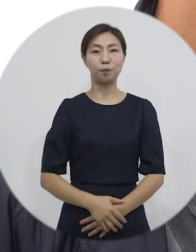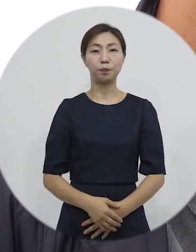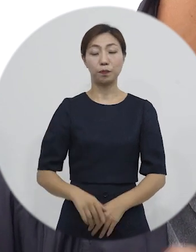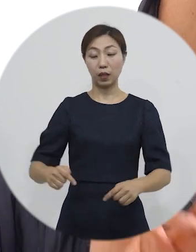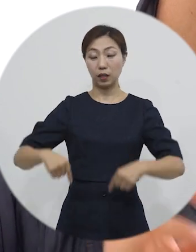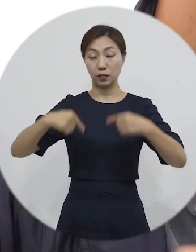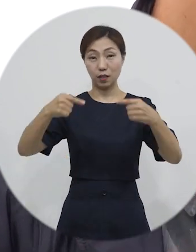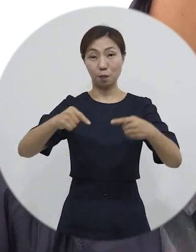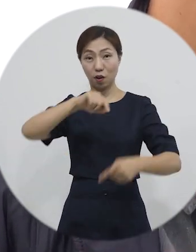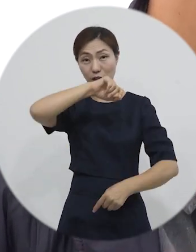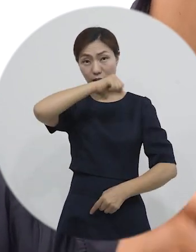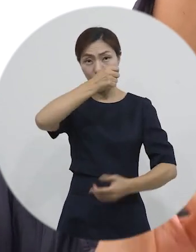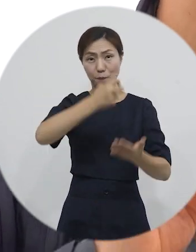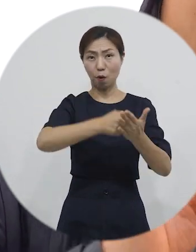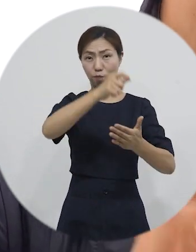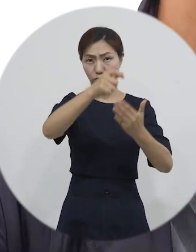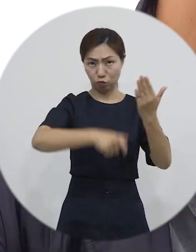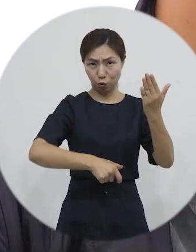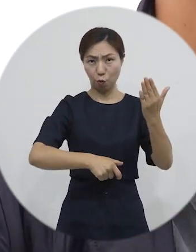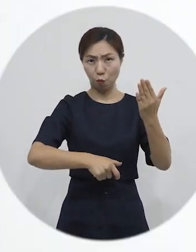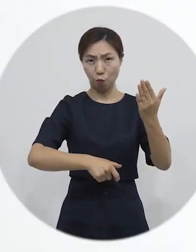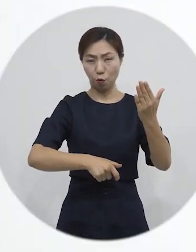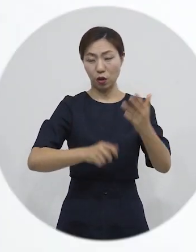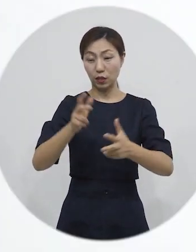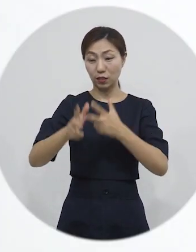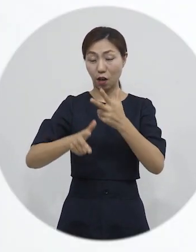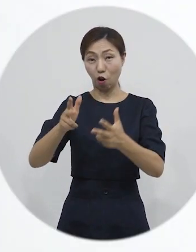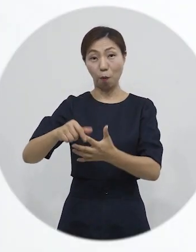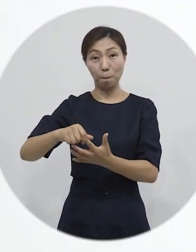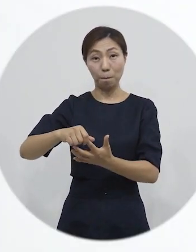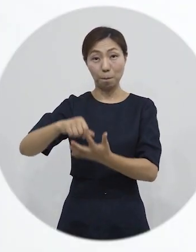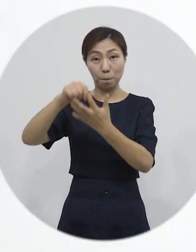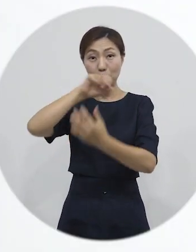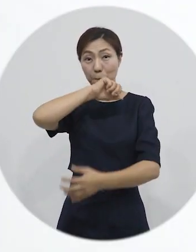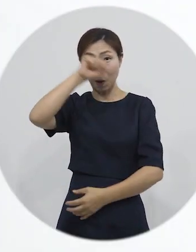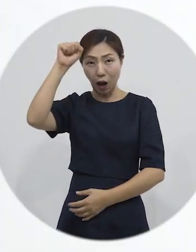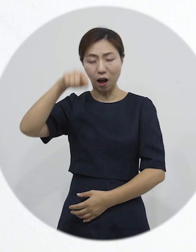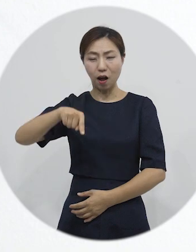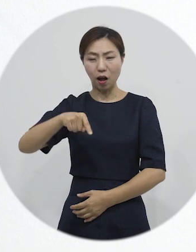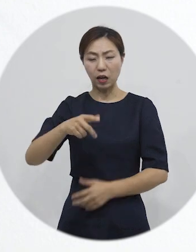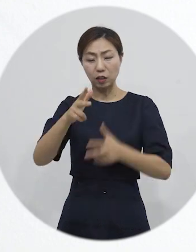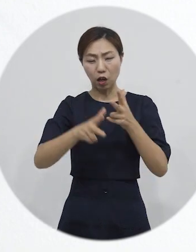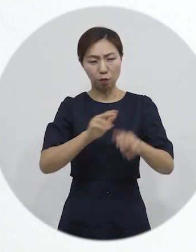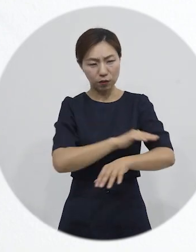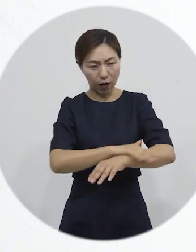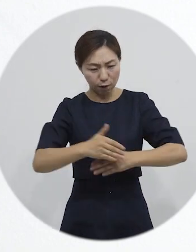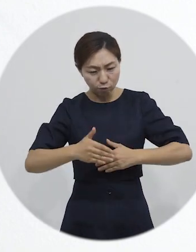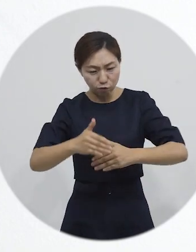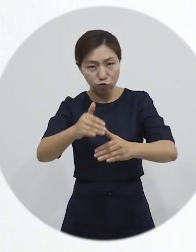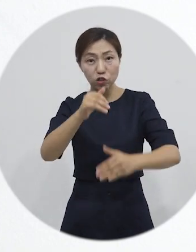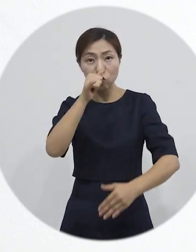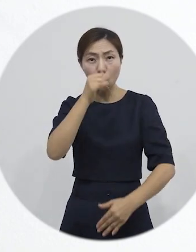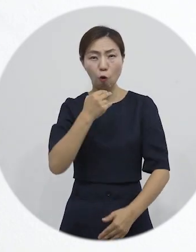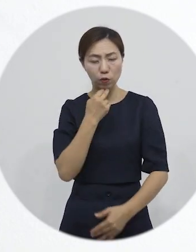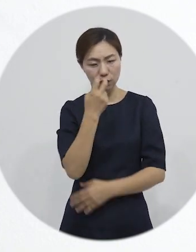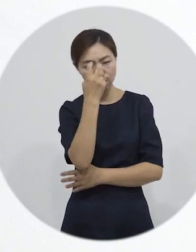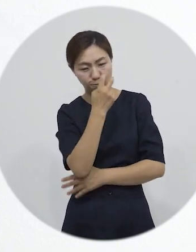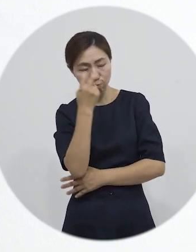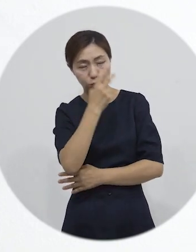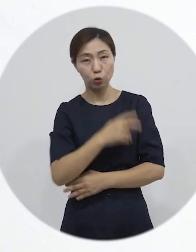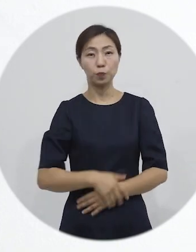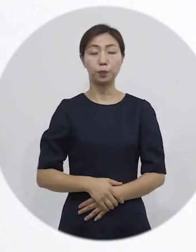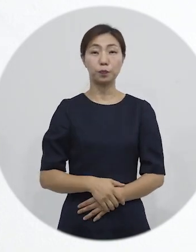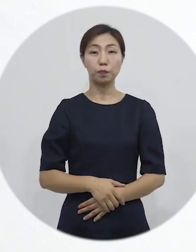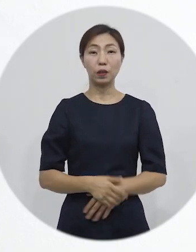참여예산제를 통해서 선정된 사업의 집행 과정을 모니터링하는 이런 제도도 있습니다. 보통 이제 상반기, 하반기